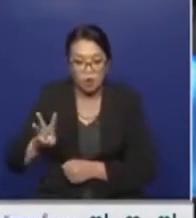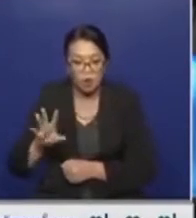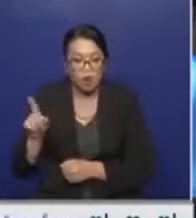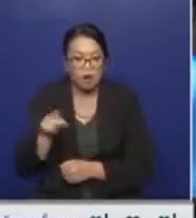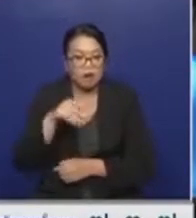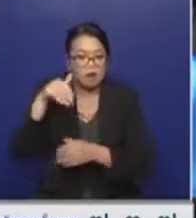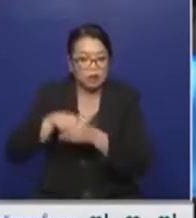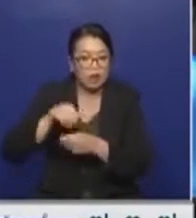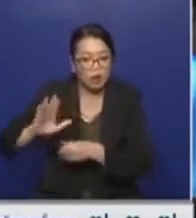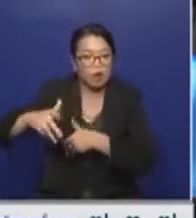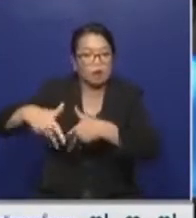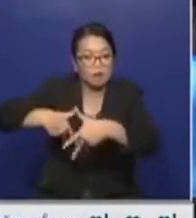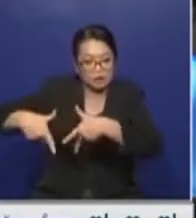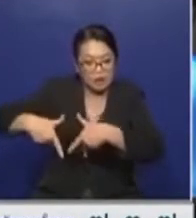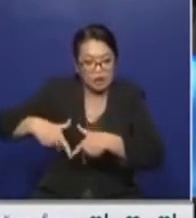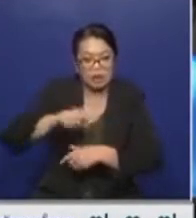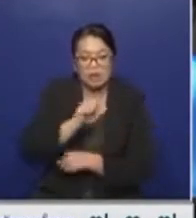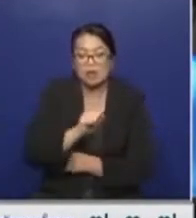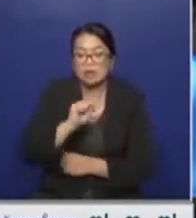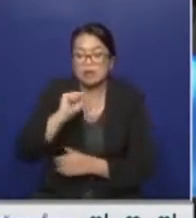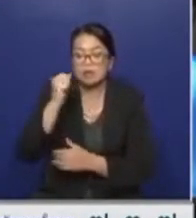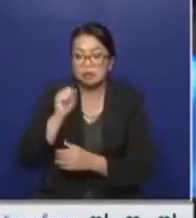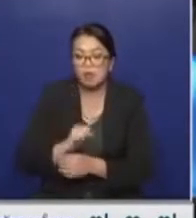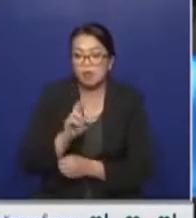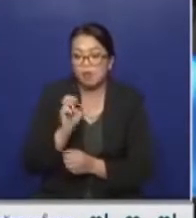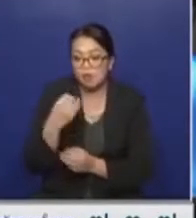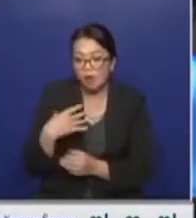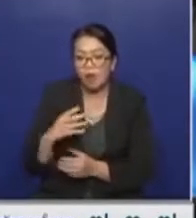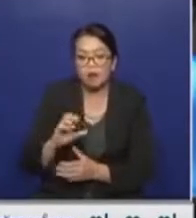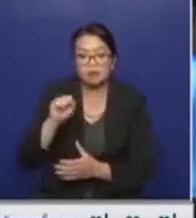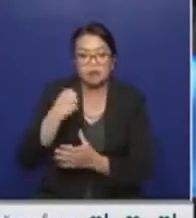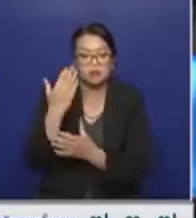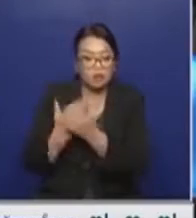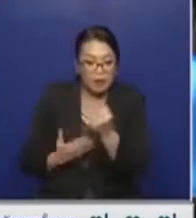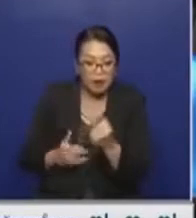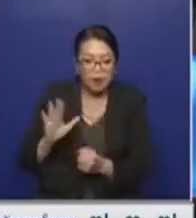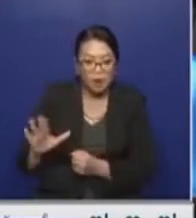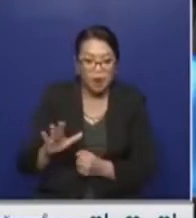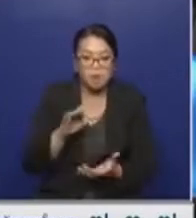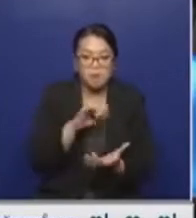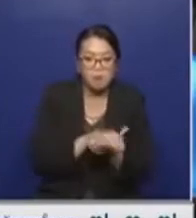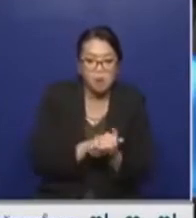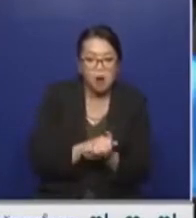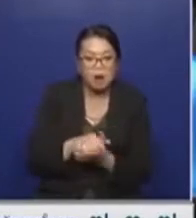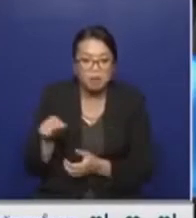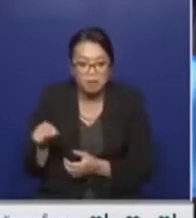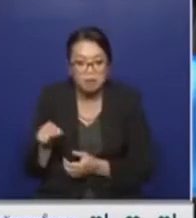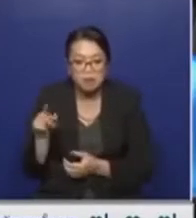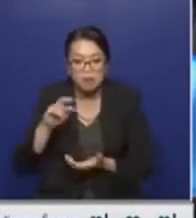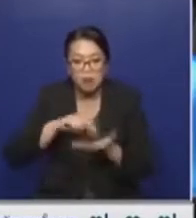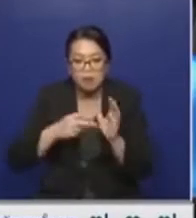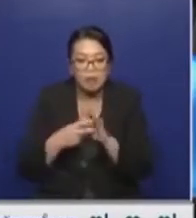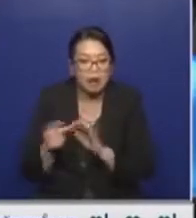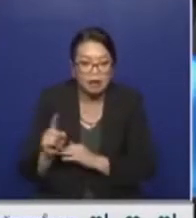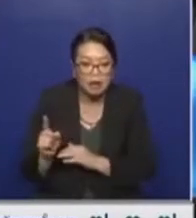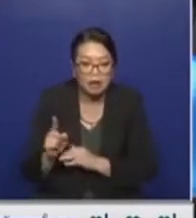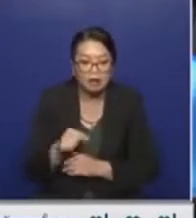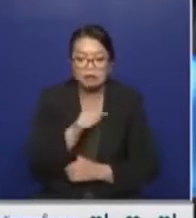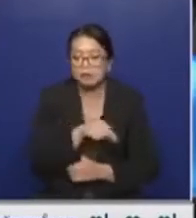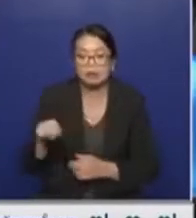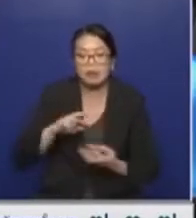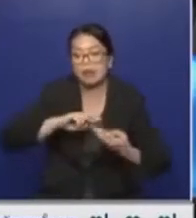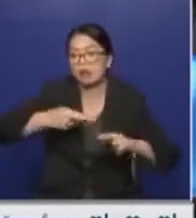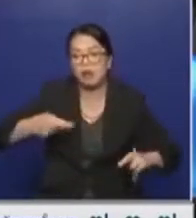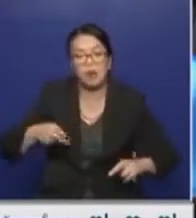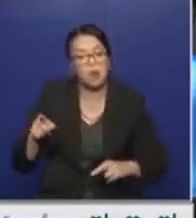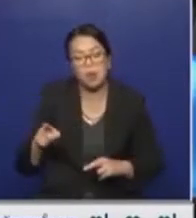ประชาชนเนี่ยเป็นสภาผัวเมียนะคะดิฉันก็อยากที่จะบอกว่าสภาที่มีสวตอนนี้นะคะก็เป็นสภายิ่งก